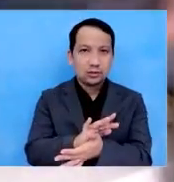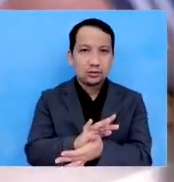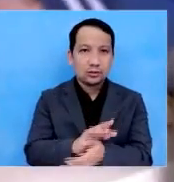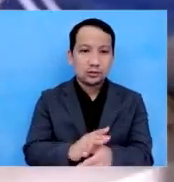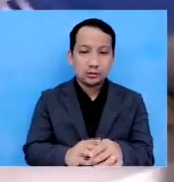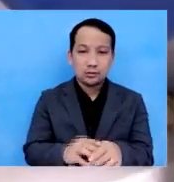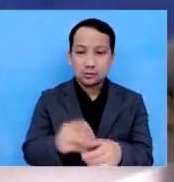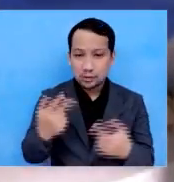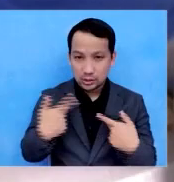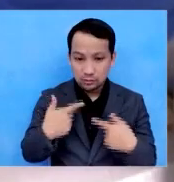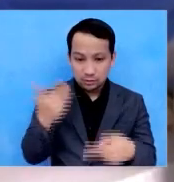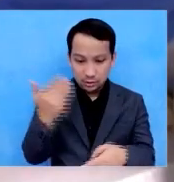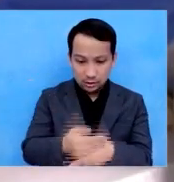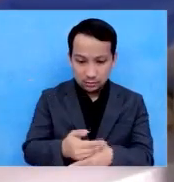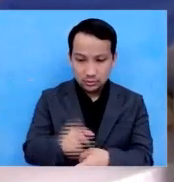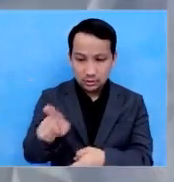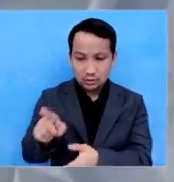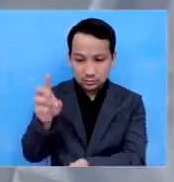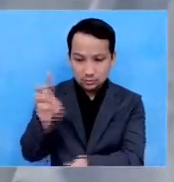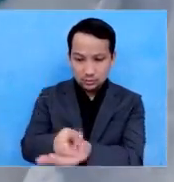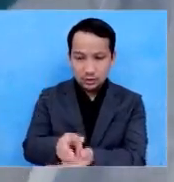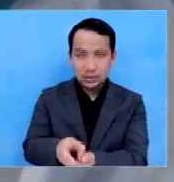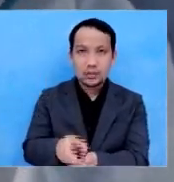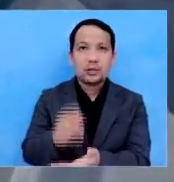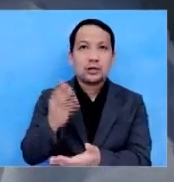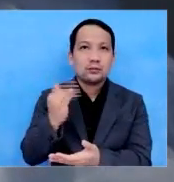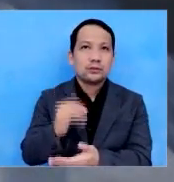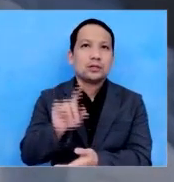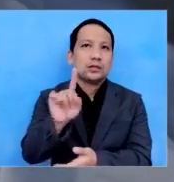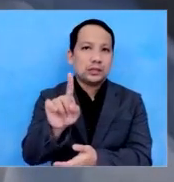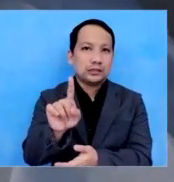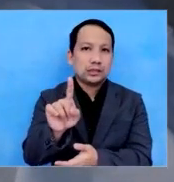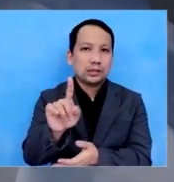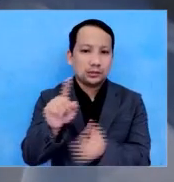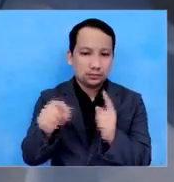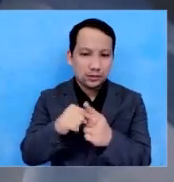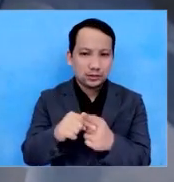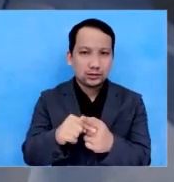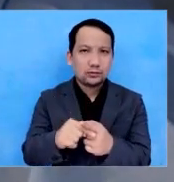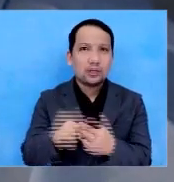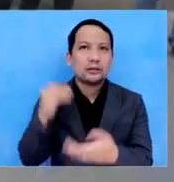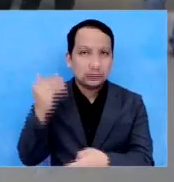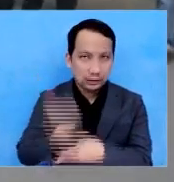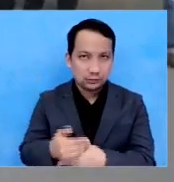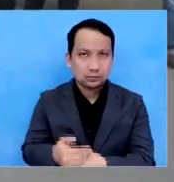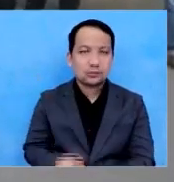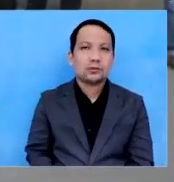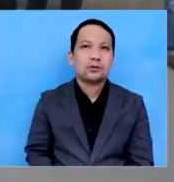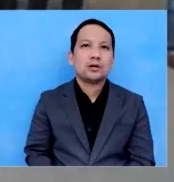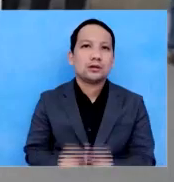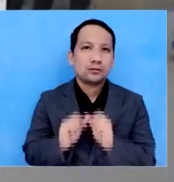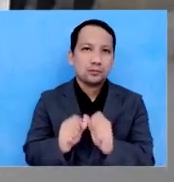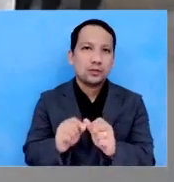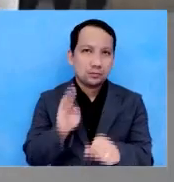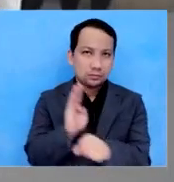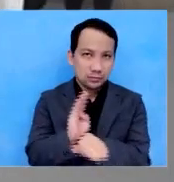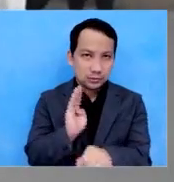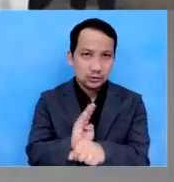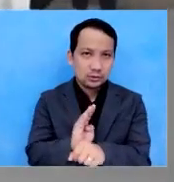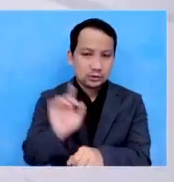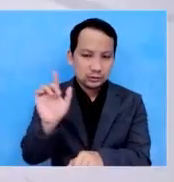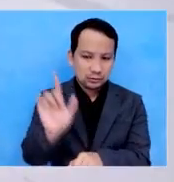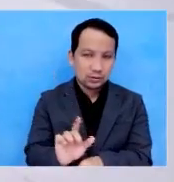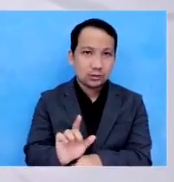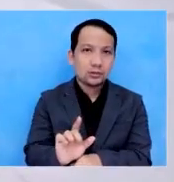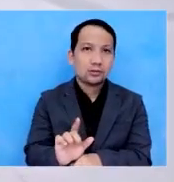nagpapatupad ng lockdown sa mga lugar kahit pa isang kaso lang ng COVID ang naitala. Tuloy, maraming negosyo na ang nalugi at ang